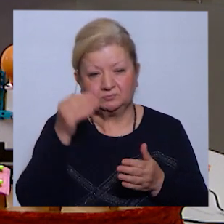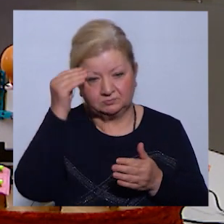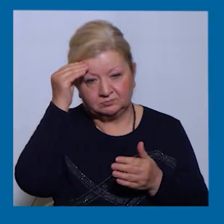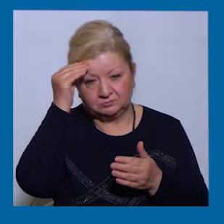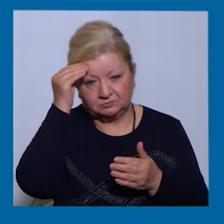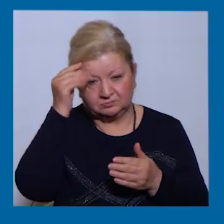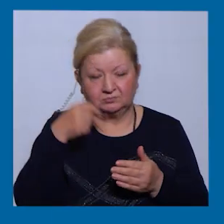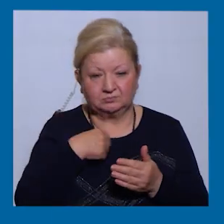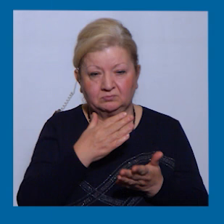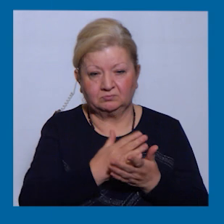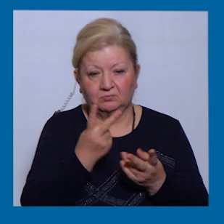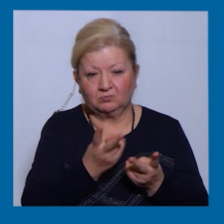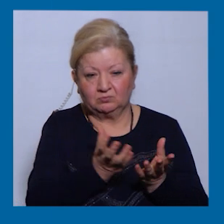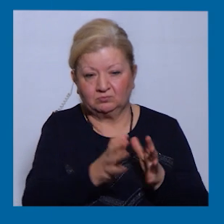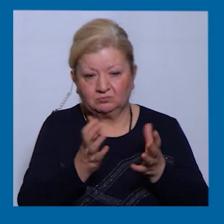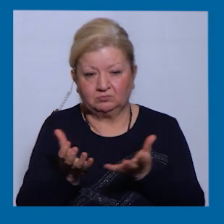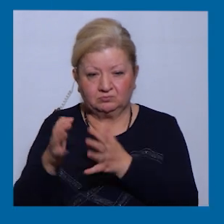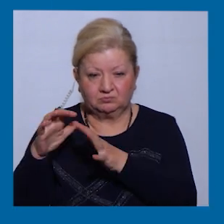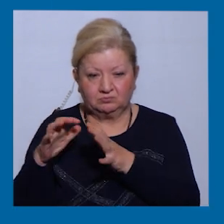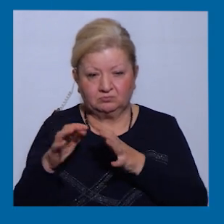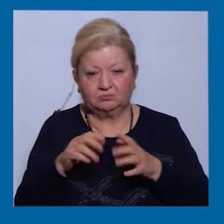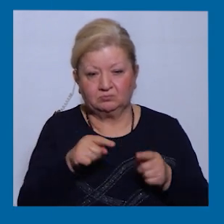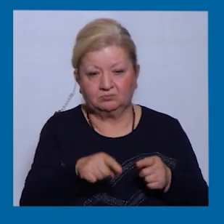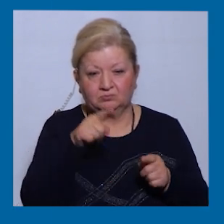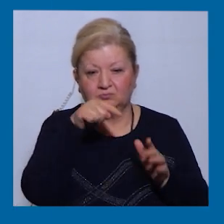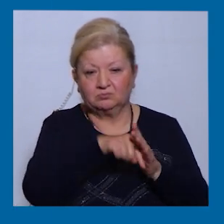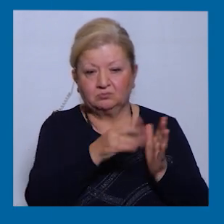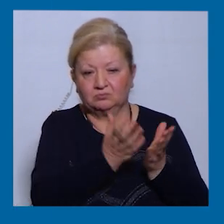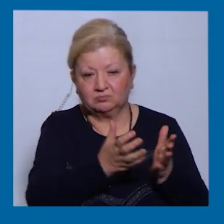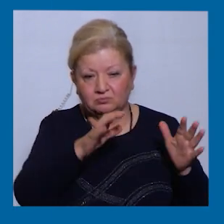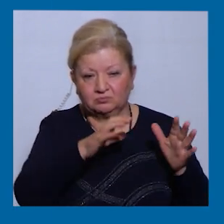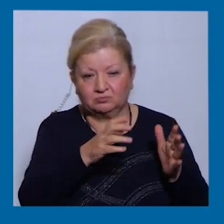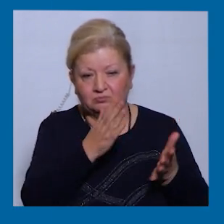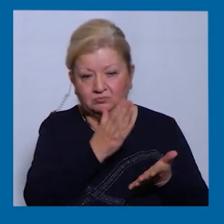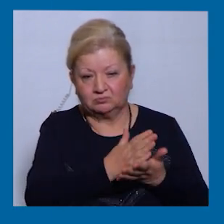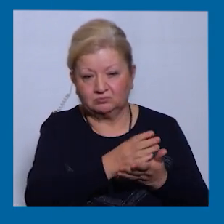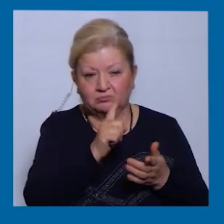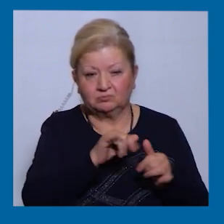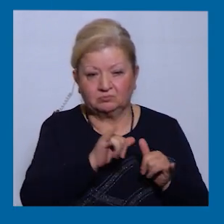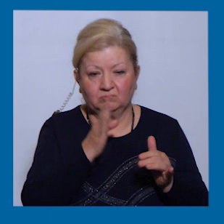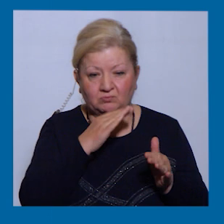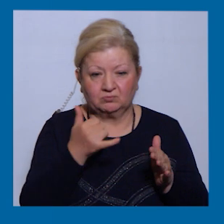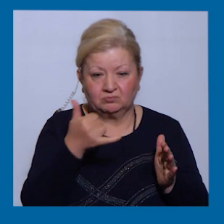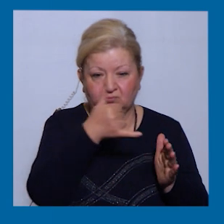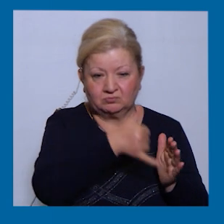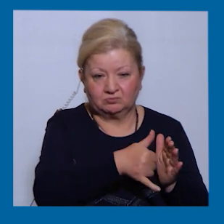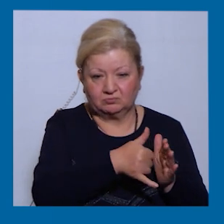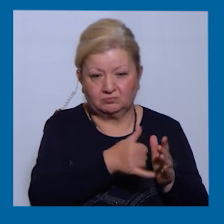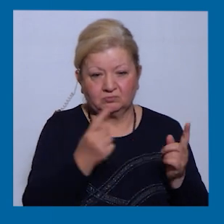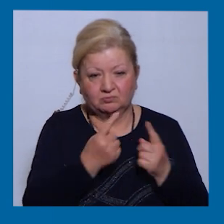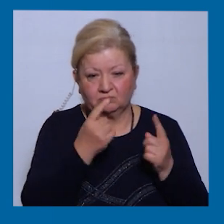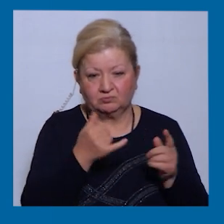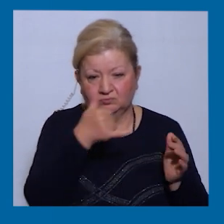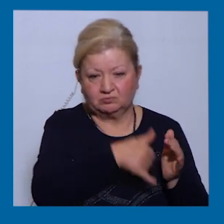წარმოიდგინეთ, მაქვს ორი ჭურჭელი. აი ამ ჭურჭლის ტევადობა, სადაც სითხე უნდა, ჩვეულებრივ სითხეს ვასხავ,